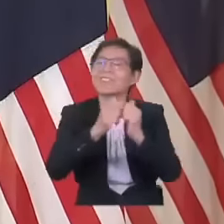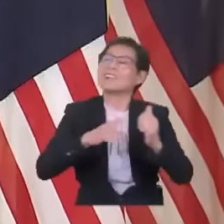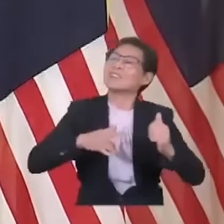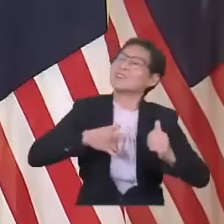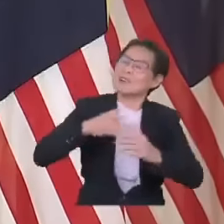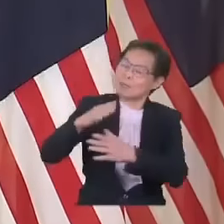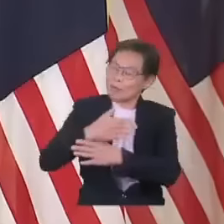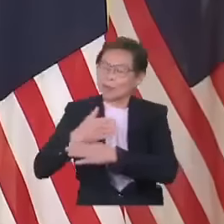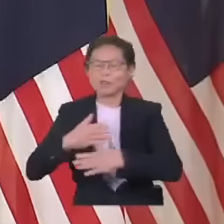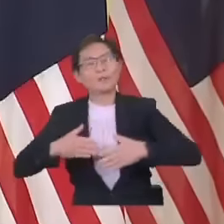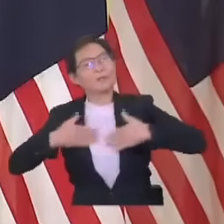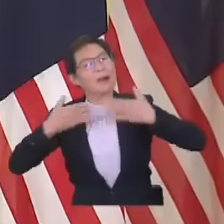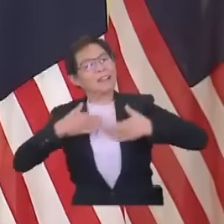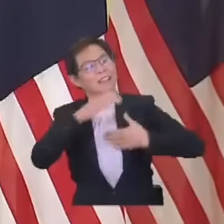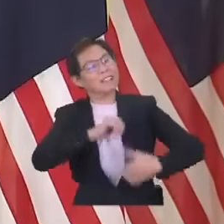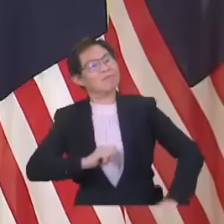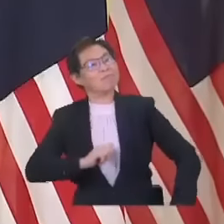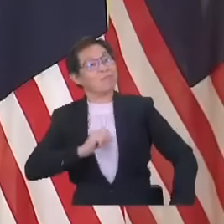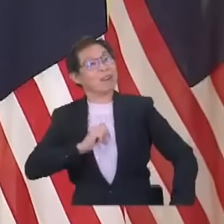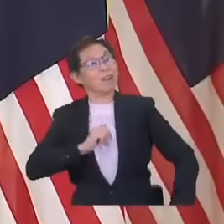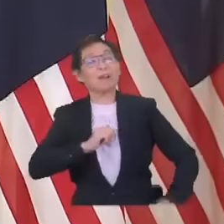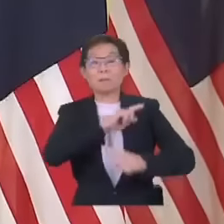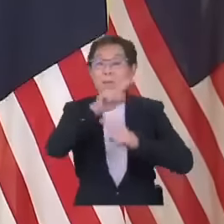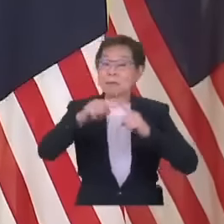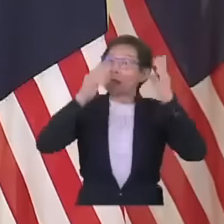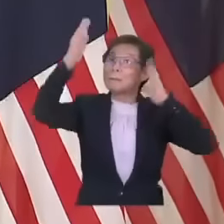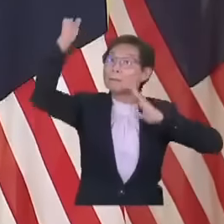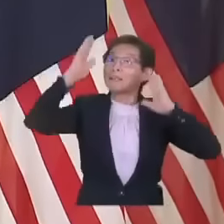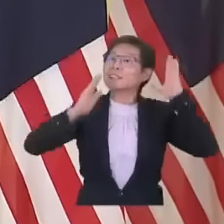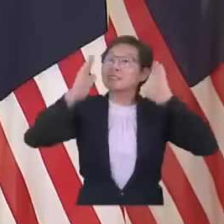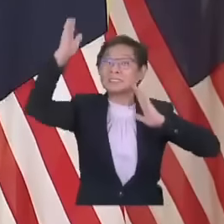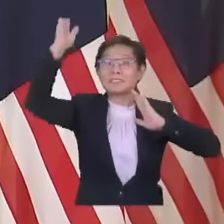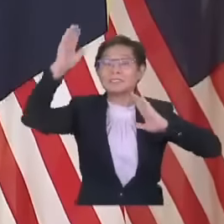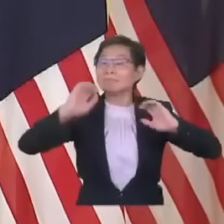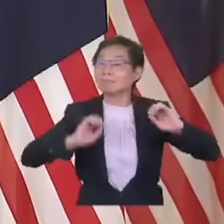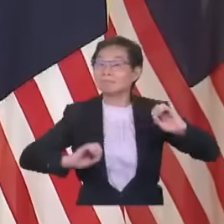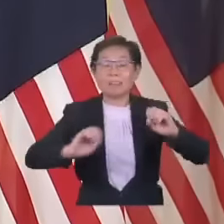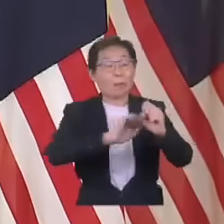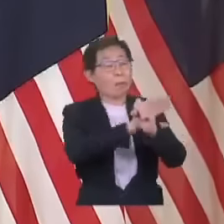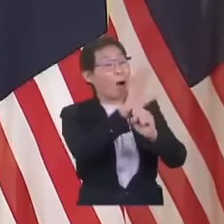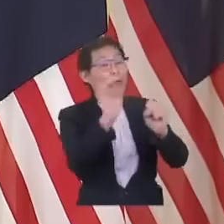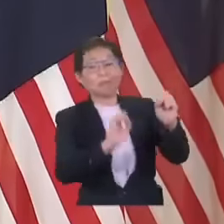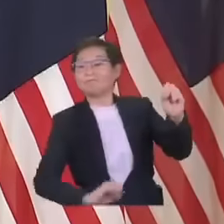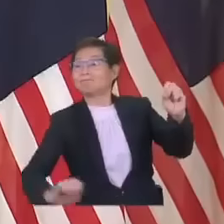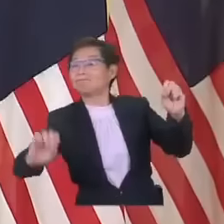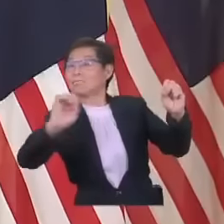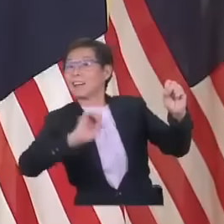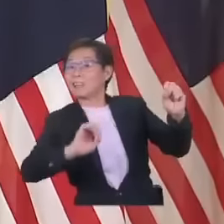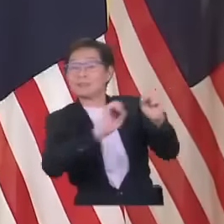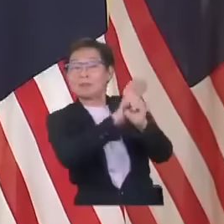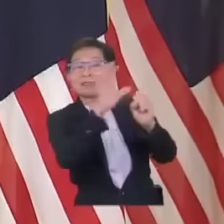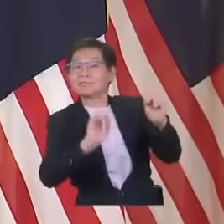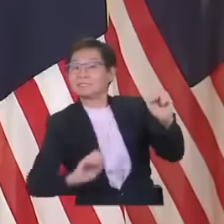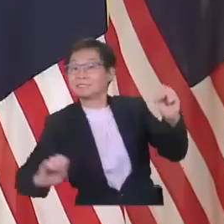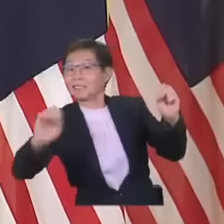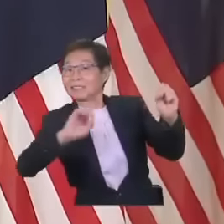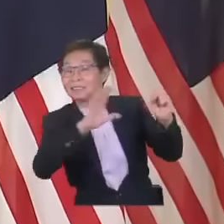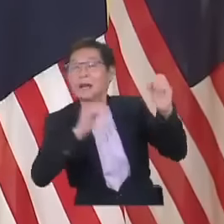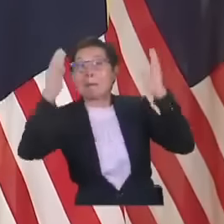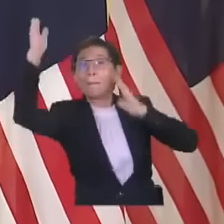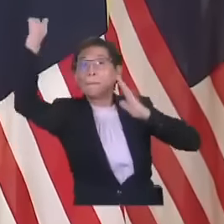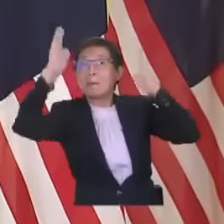rasa bahagia dan bangga apabila negara berjaya keluar dari pandemi bahkan Malaysia